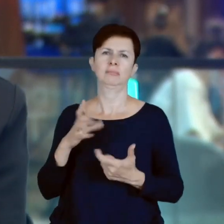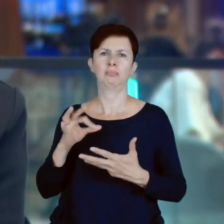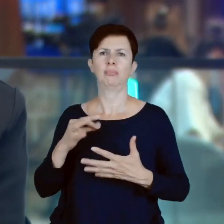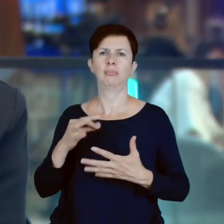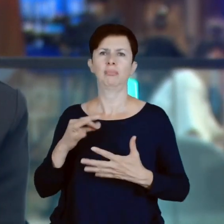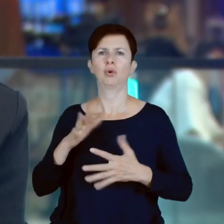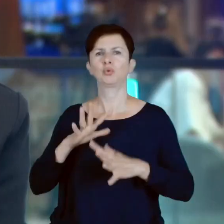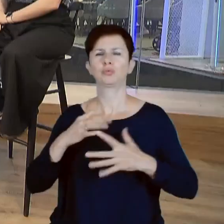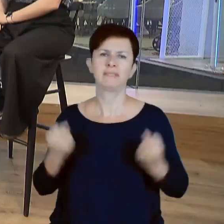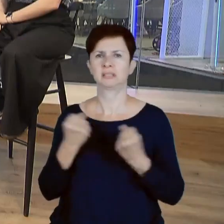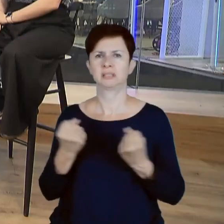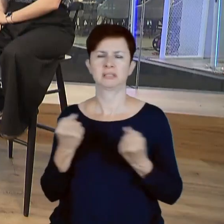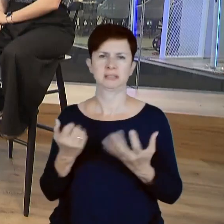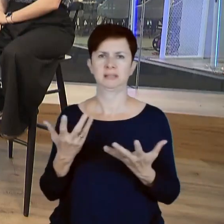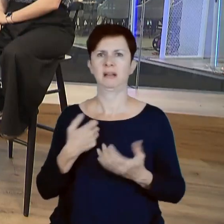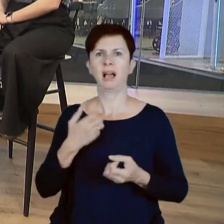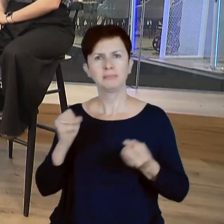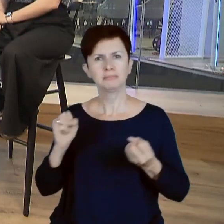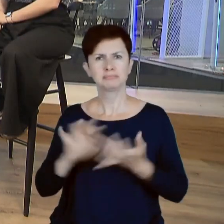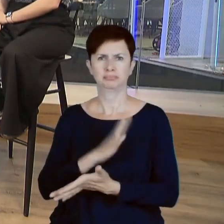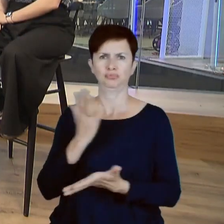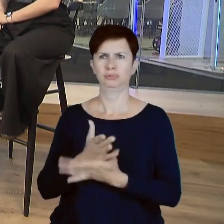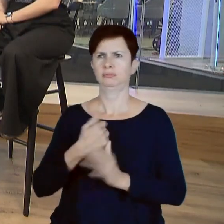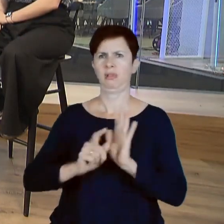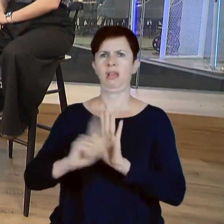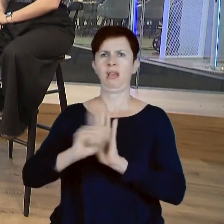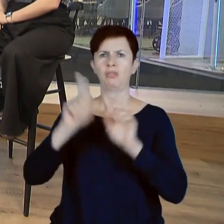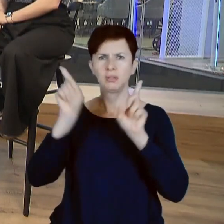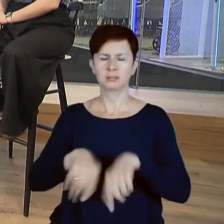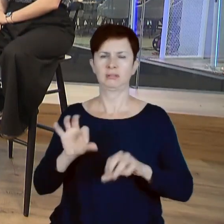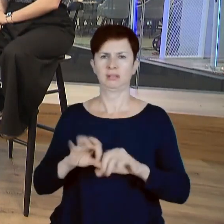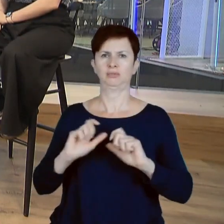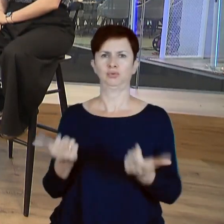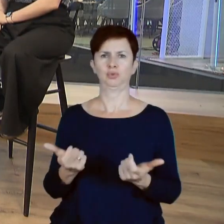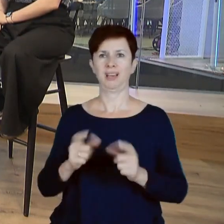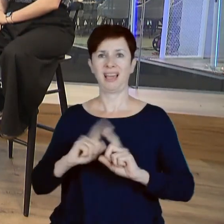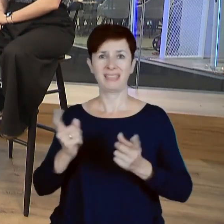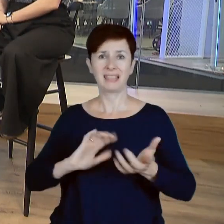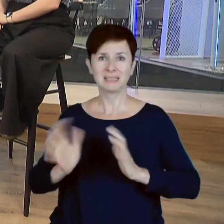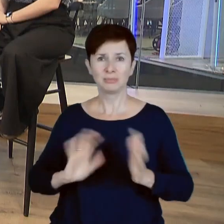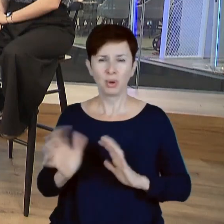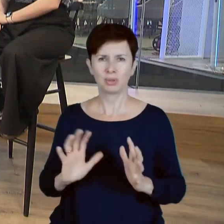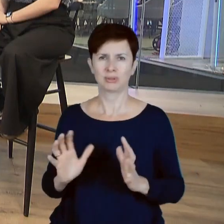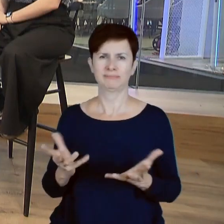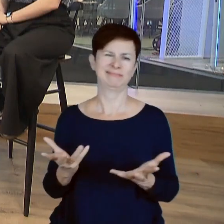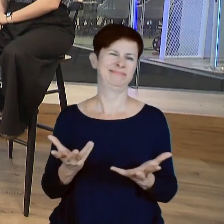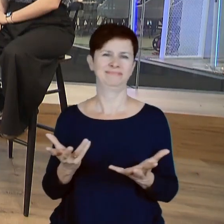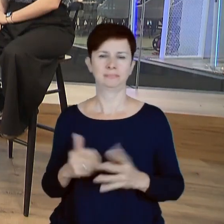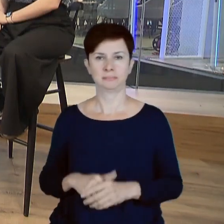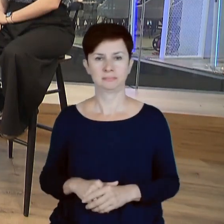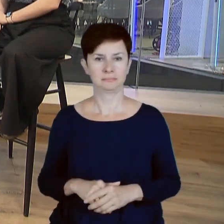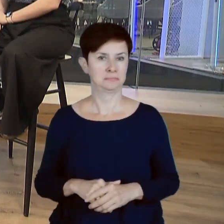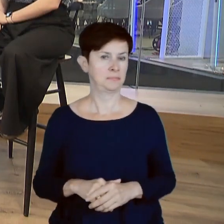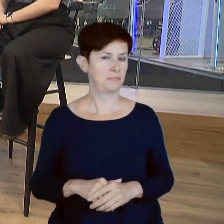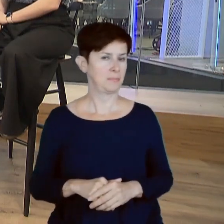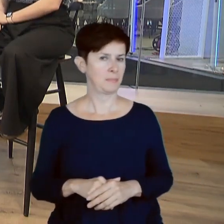prawda? Wyjście z tej pętli nawyku i zrobienie czegoś w inny sposób albo czegoś innego. Byli tacy piewcy